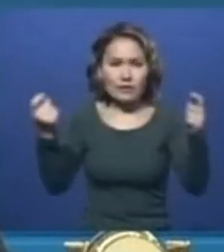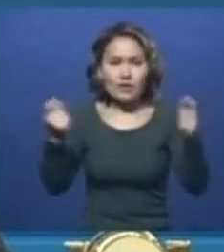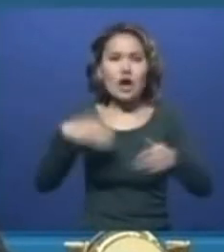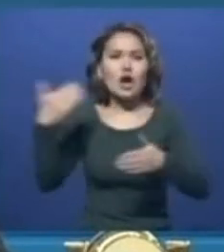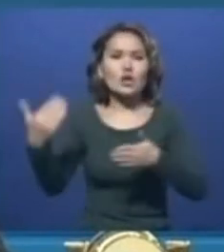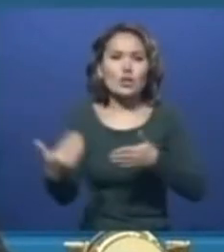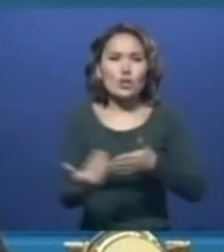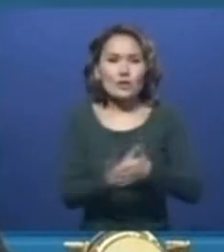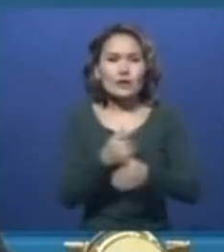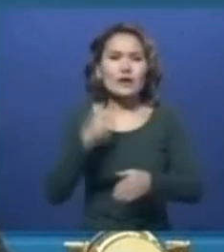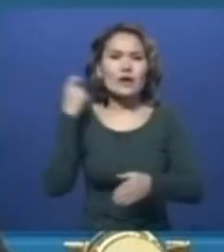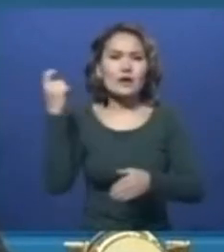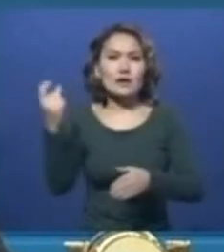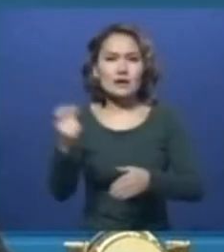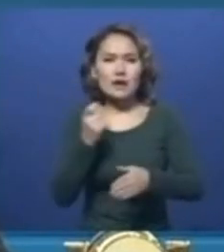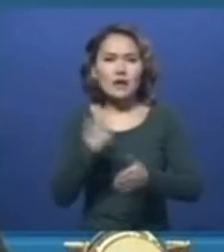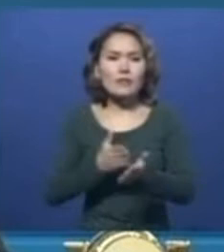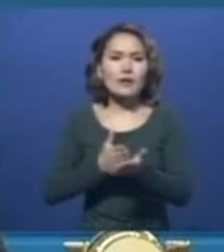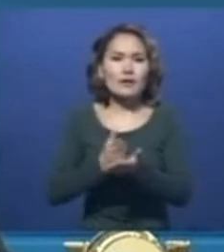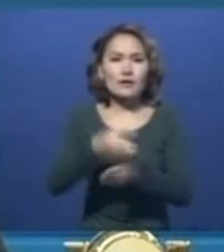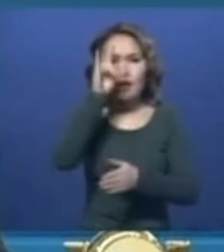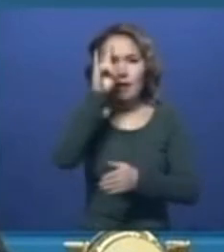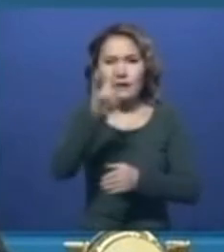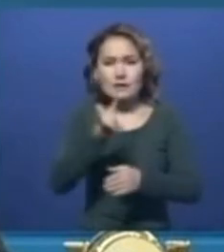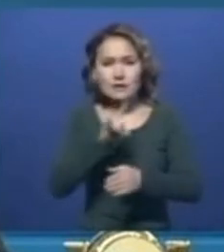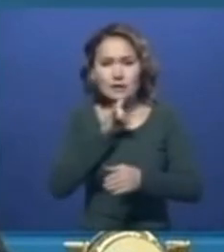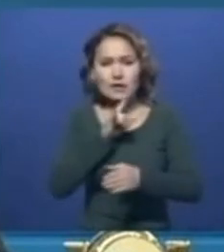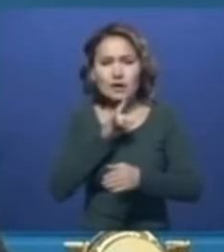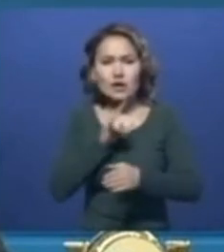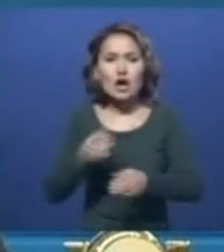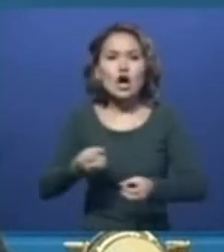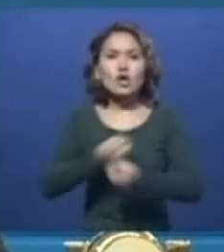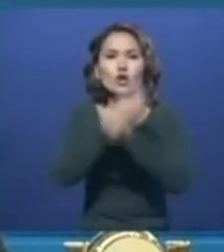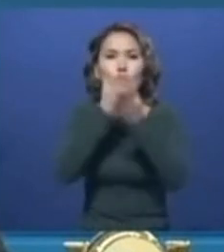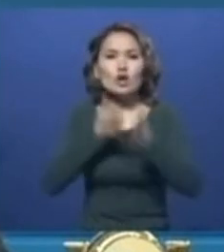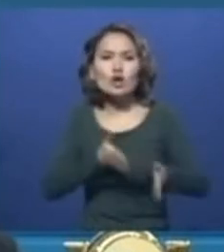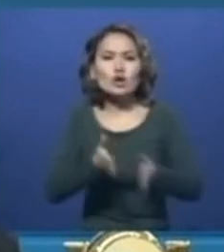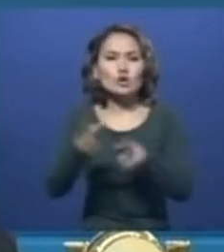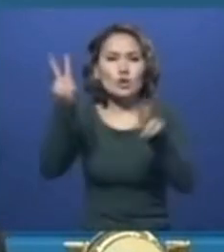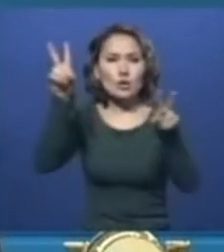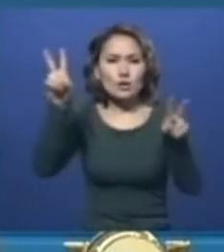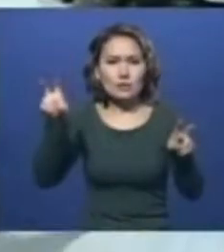новой экономической политике Казахстана «Нұрлы жол».